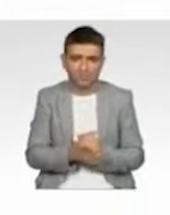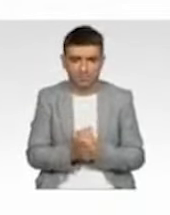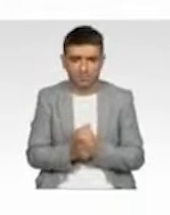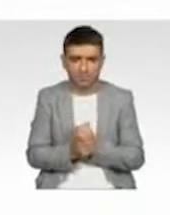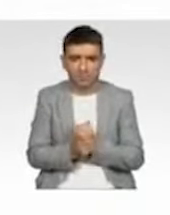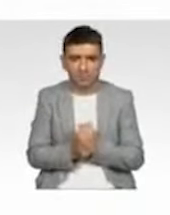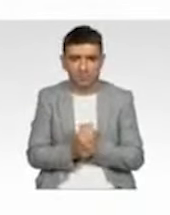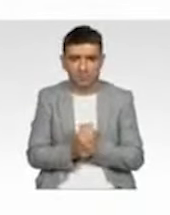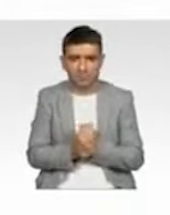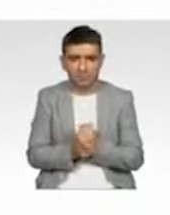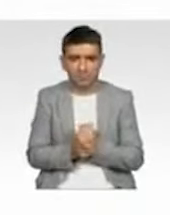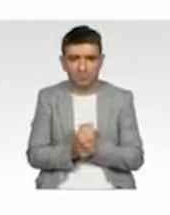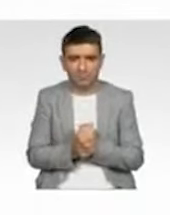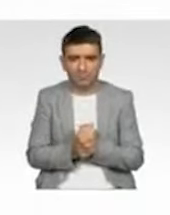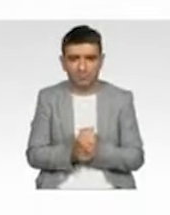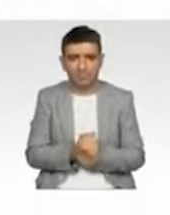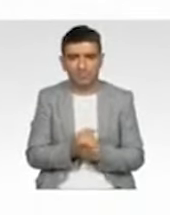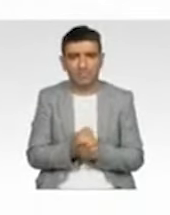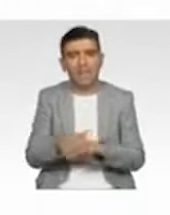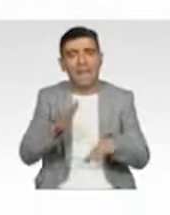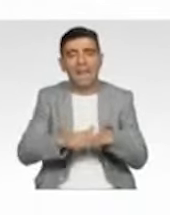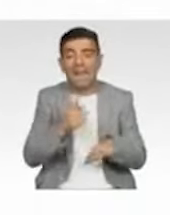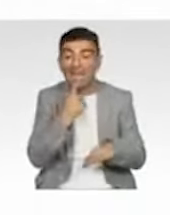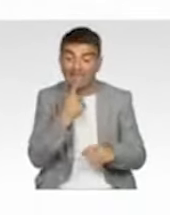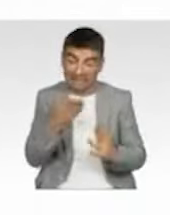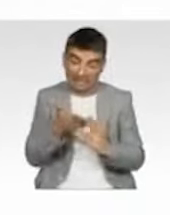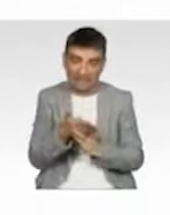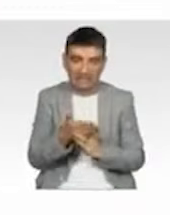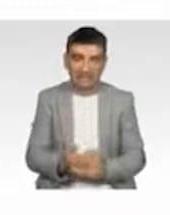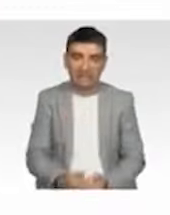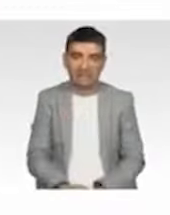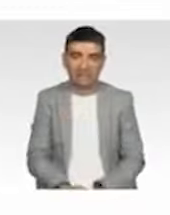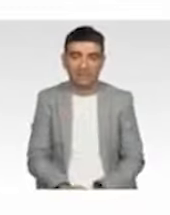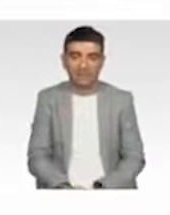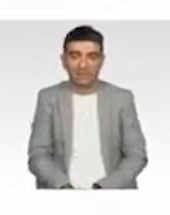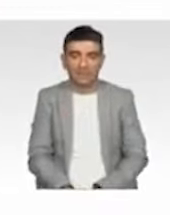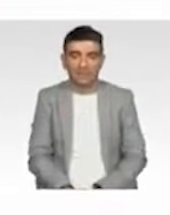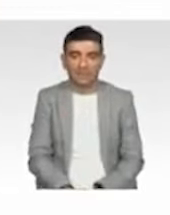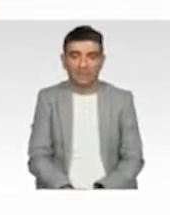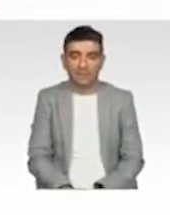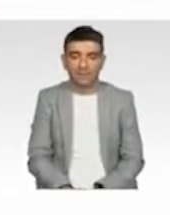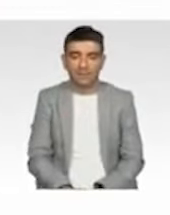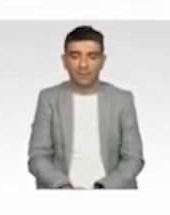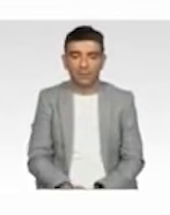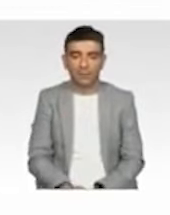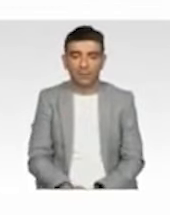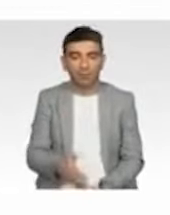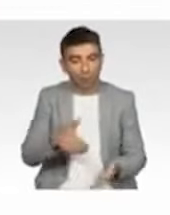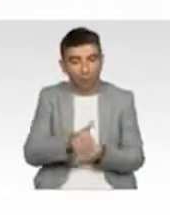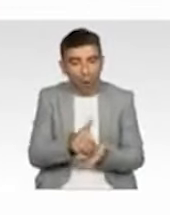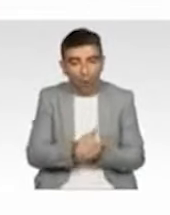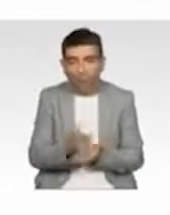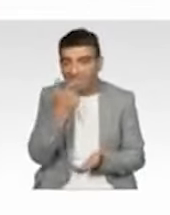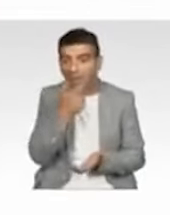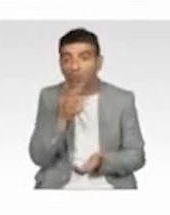Takma hadi. Gitsin nasıl yıkadın. El lezzeti gitsin. Hadi bakalım yoğuralım şimdi. Yoğurma müziği yok mu? Yoğurma